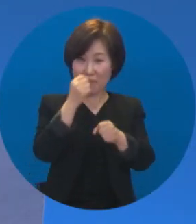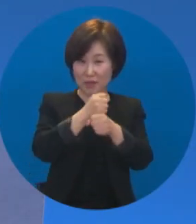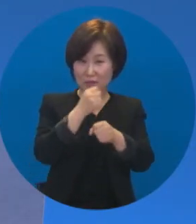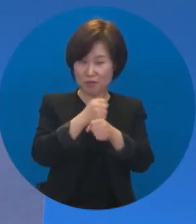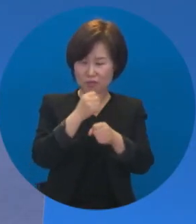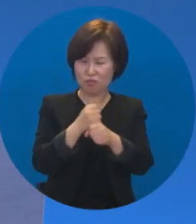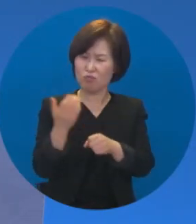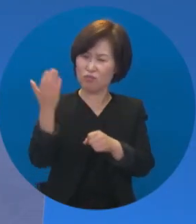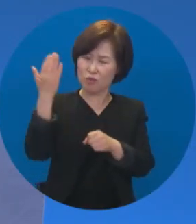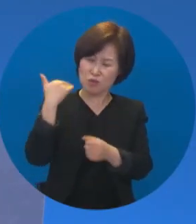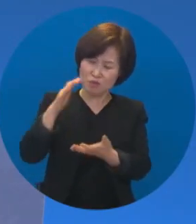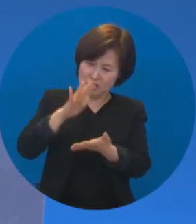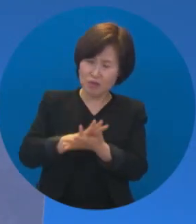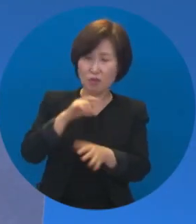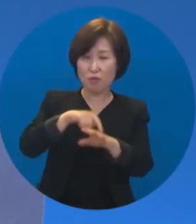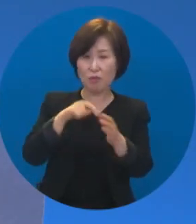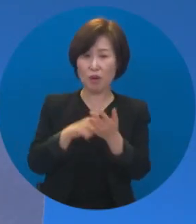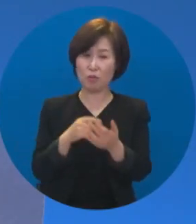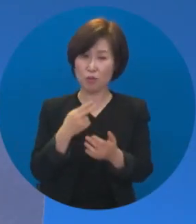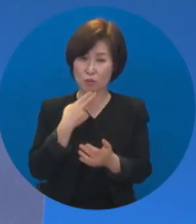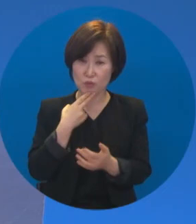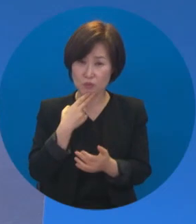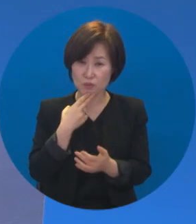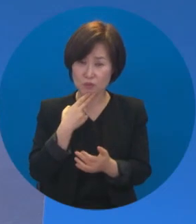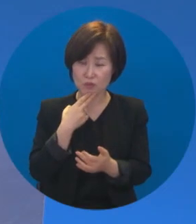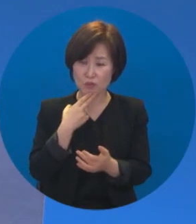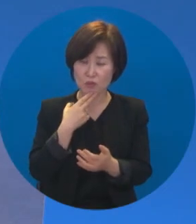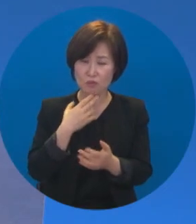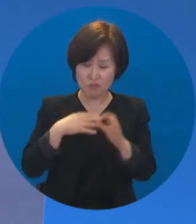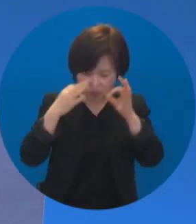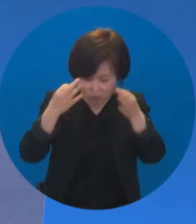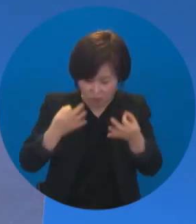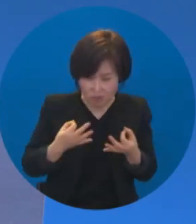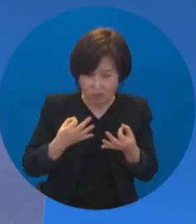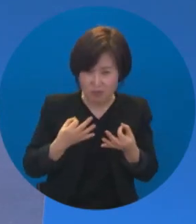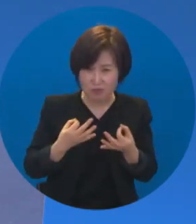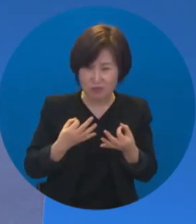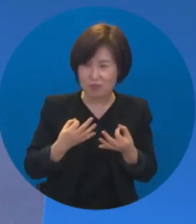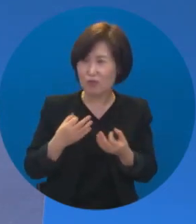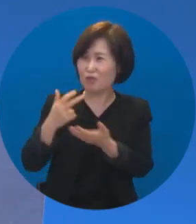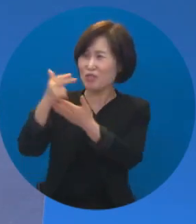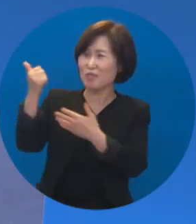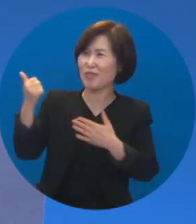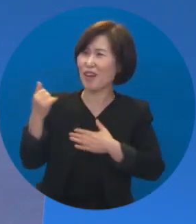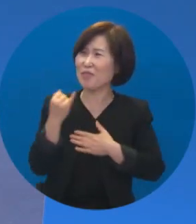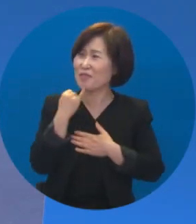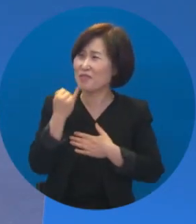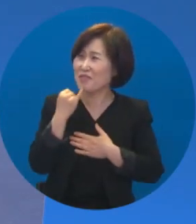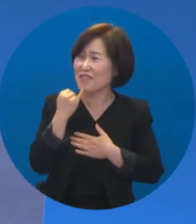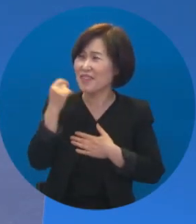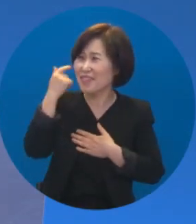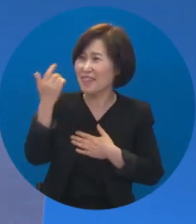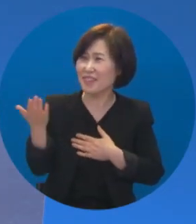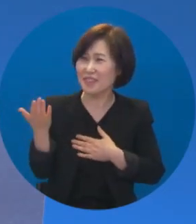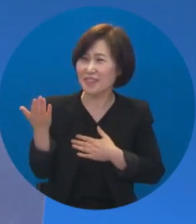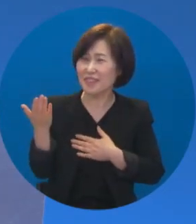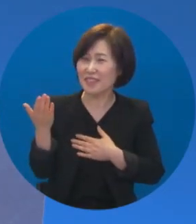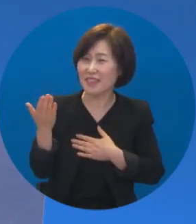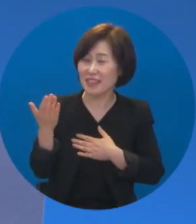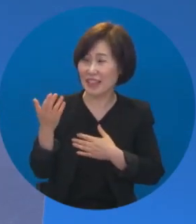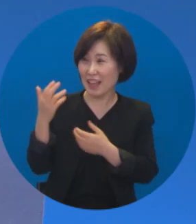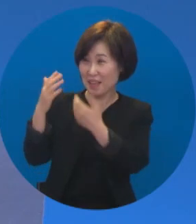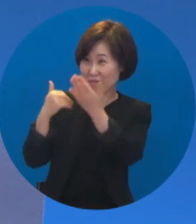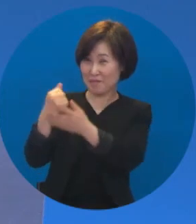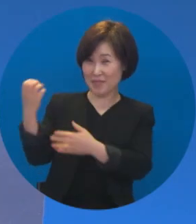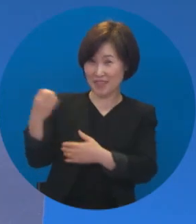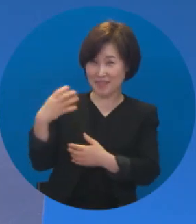같아요. 하나님, 이런 저도 주님 필요하세요? 라고 물을 때 주님이 저에게, 명선아, 네가 어떤